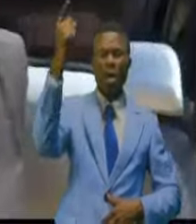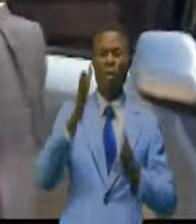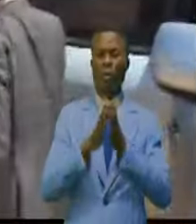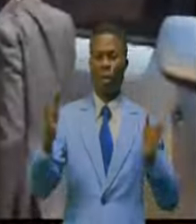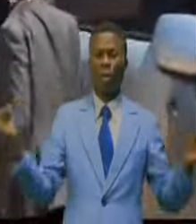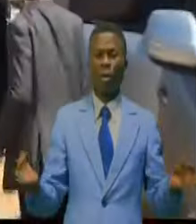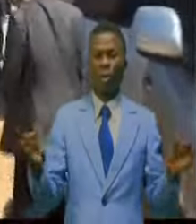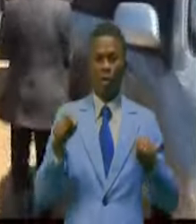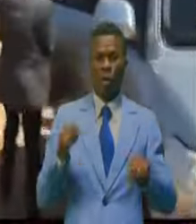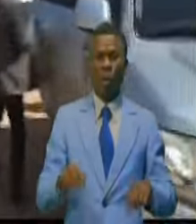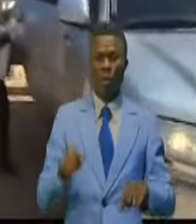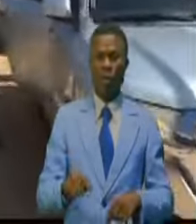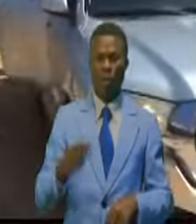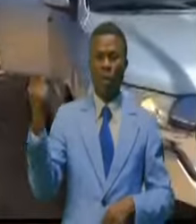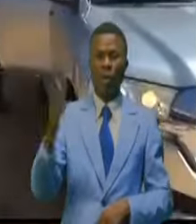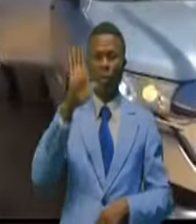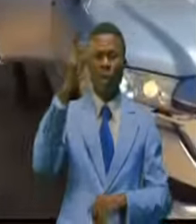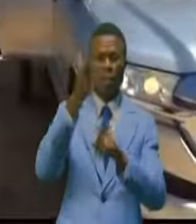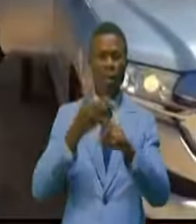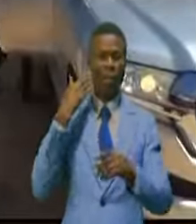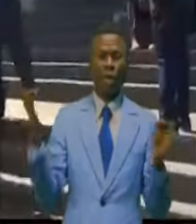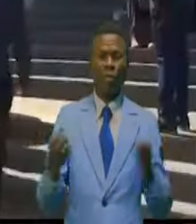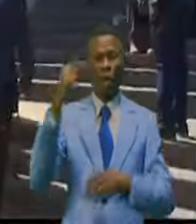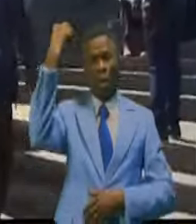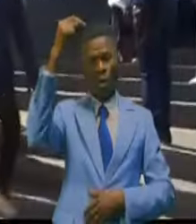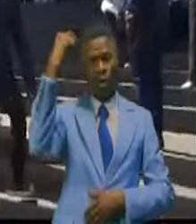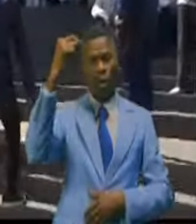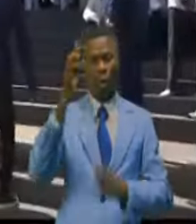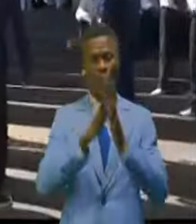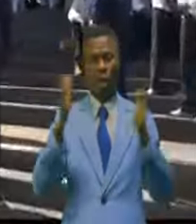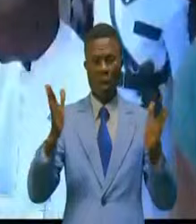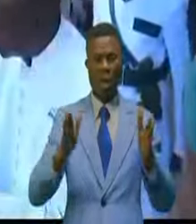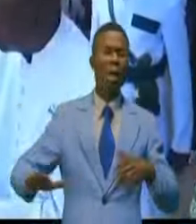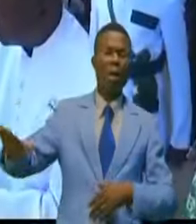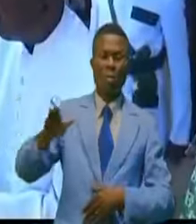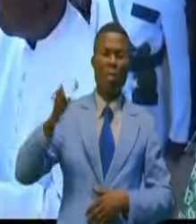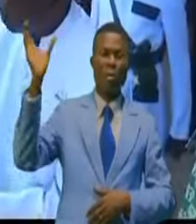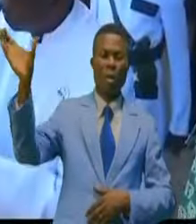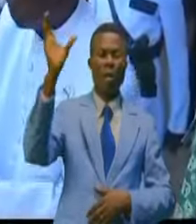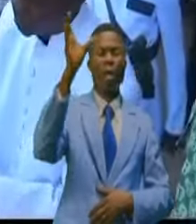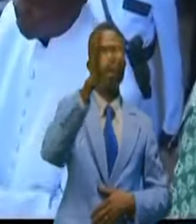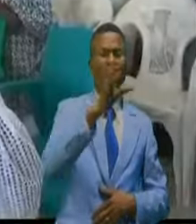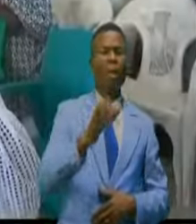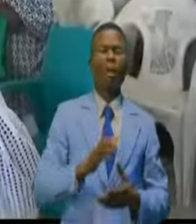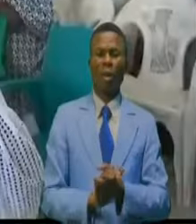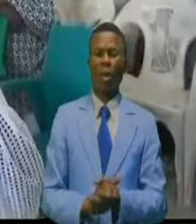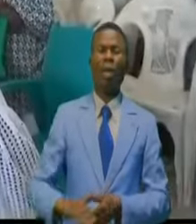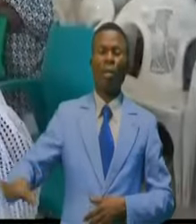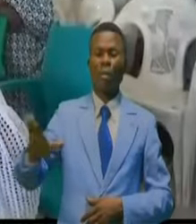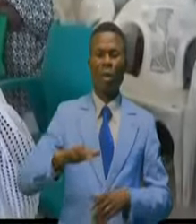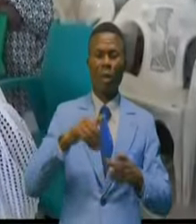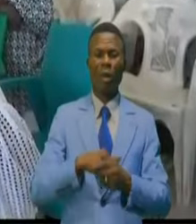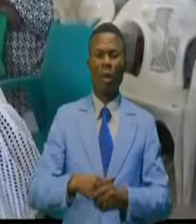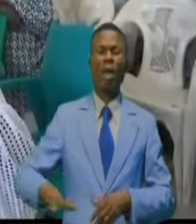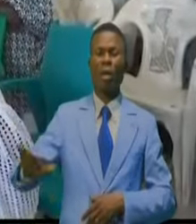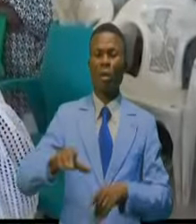Ils ont célébré aujourd'hui leur fête de Noël. Des cultes de célébration ont été organisés partout à travers